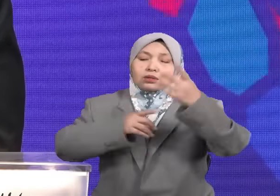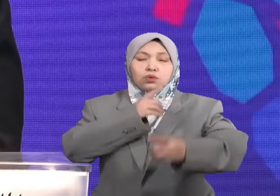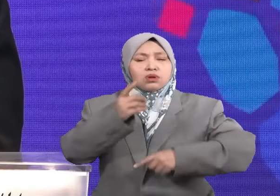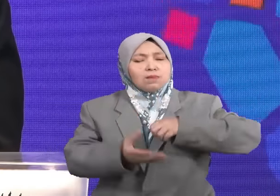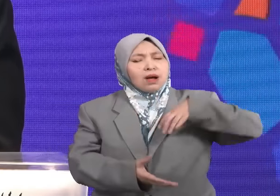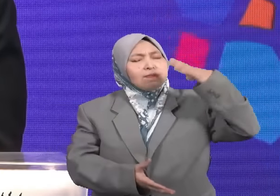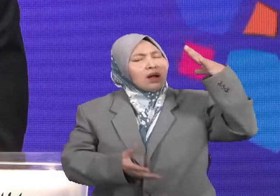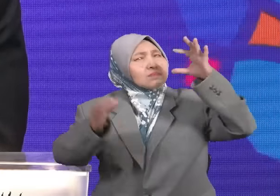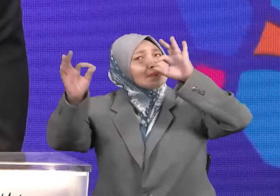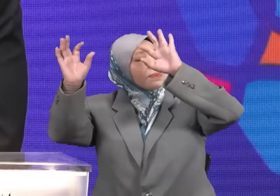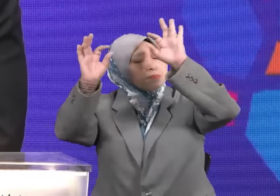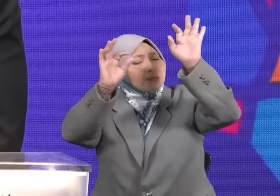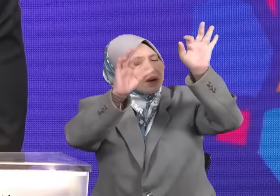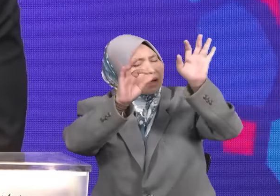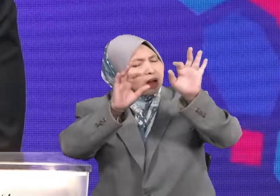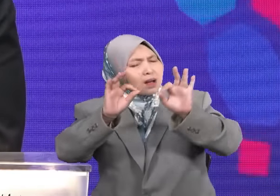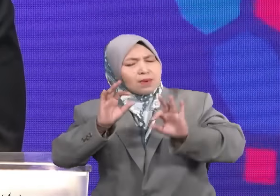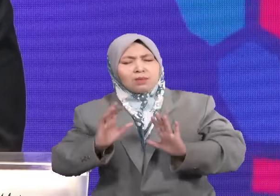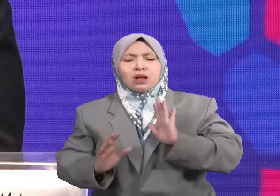lilladzina kafarul